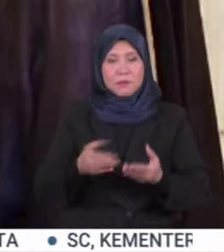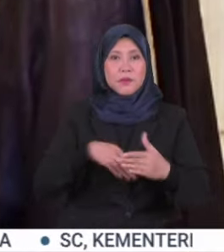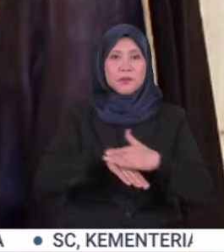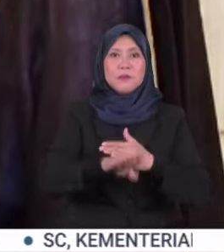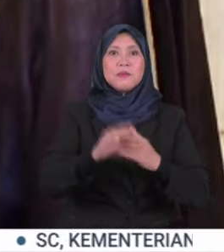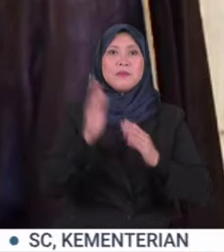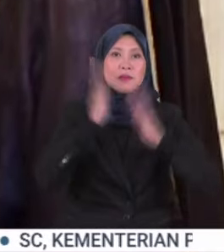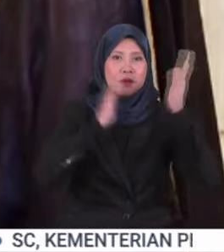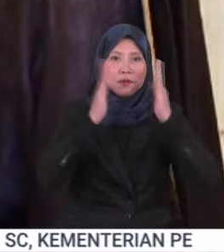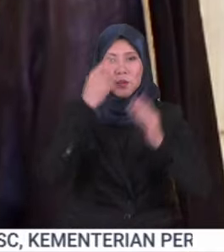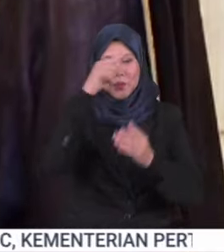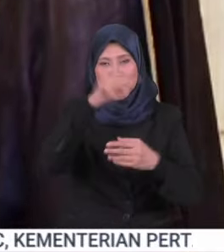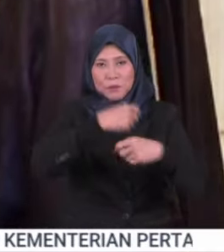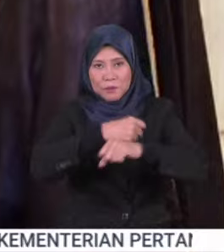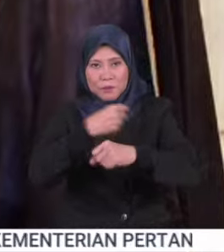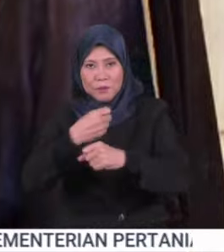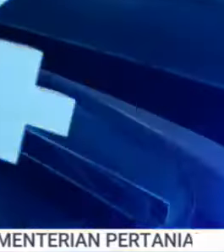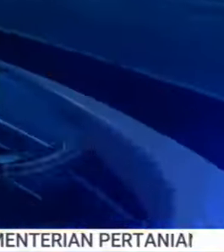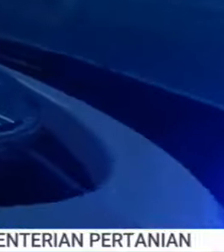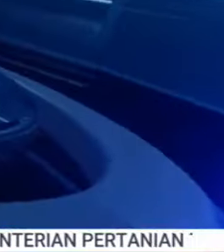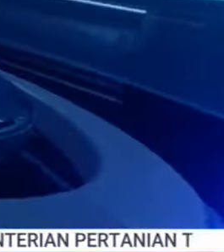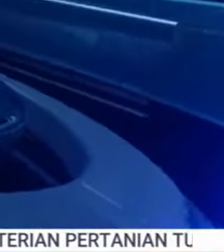mengurus infrastruktur pelabuhan.